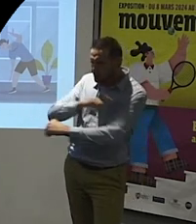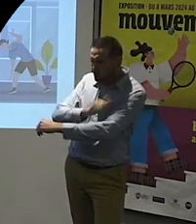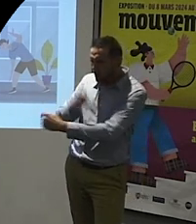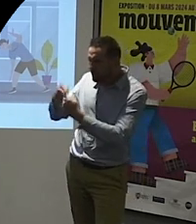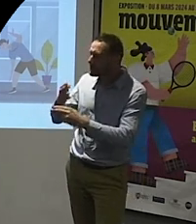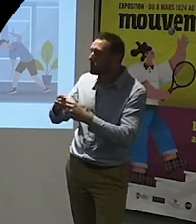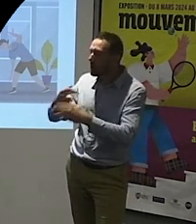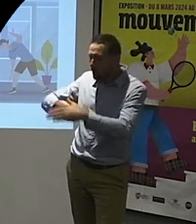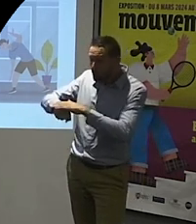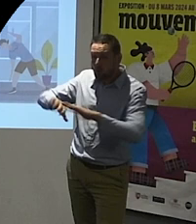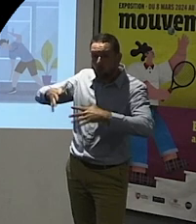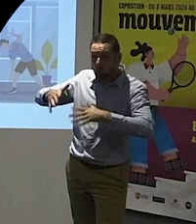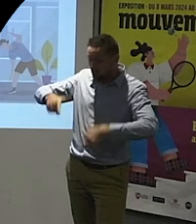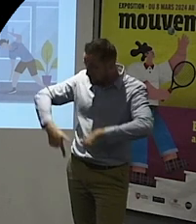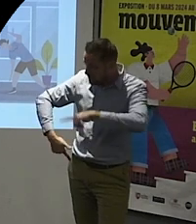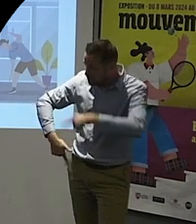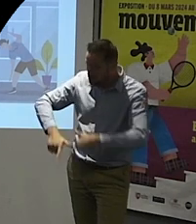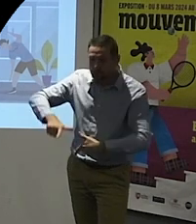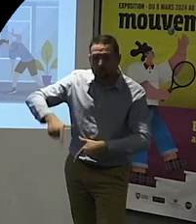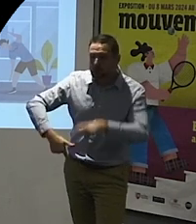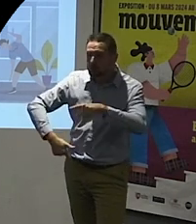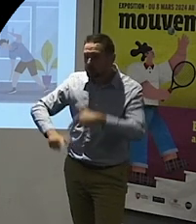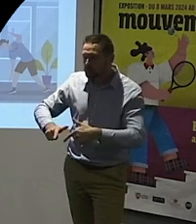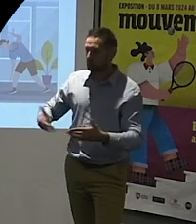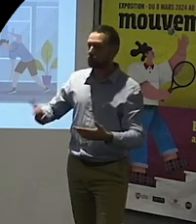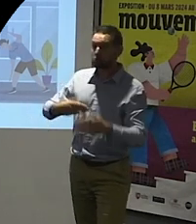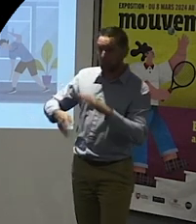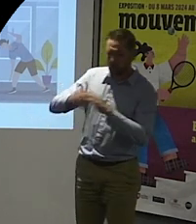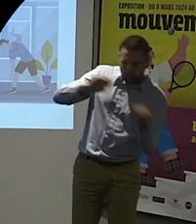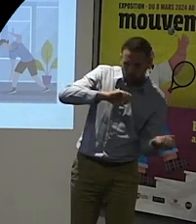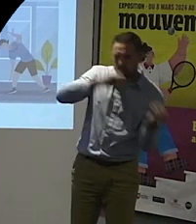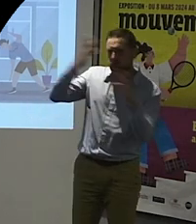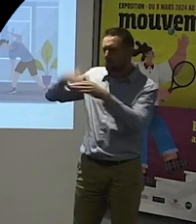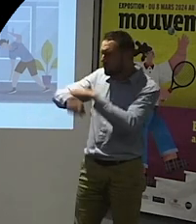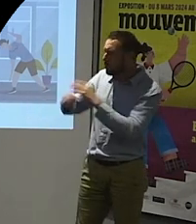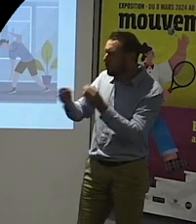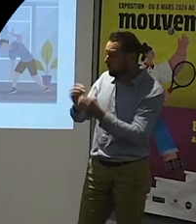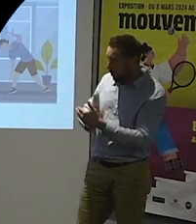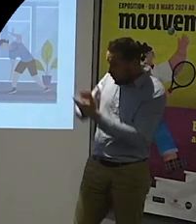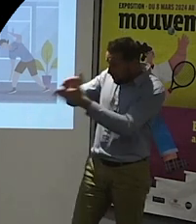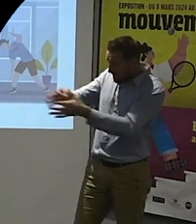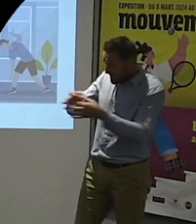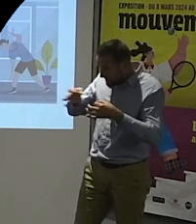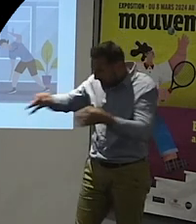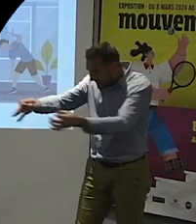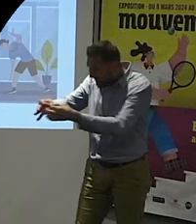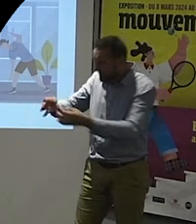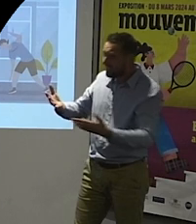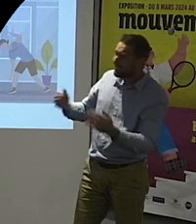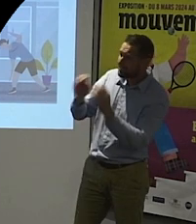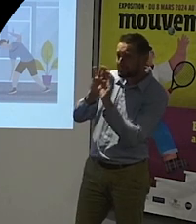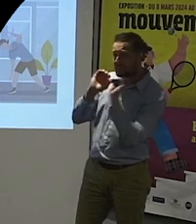foot en marchant. Donc le foot, pour moi, c'était entrer dans un gymnase, chose que je n'avais jamais faite puisque j'avais horreur du